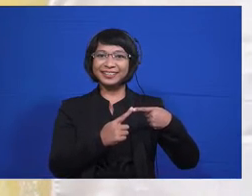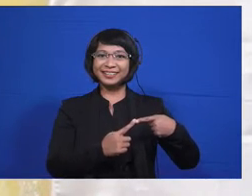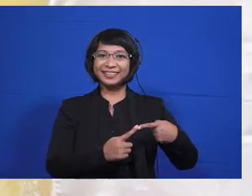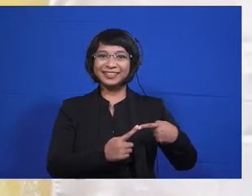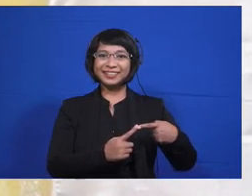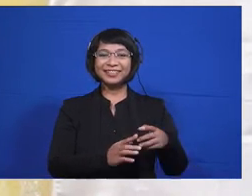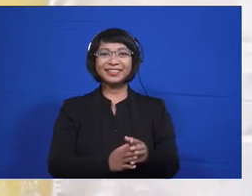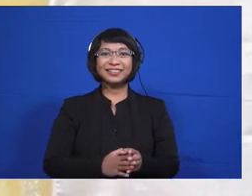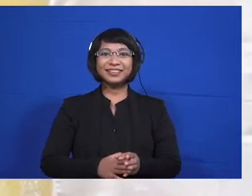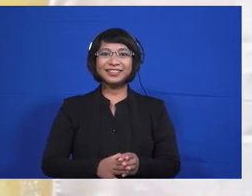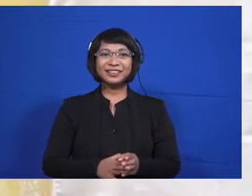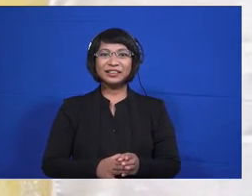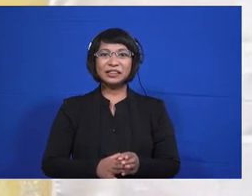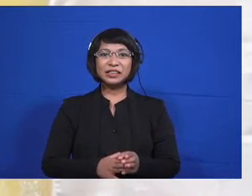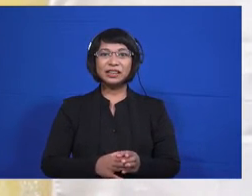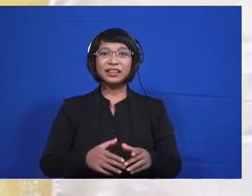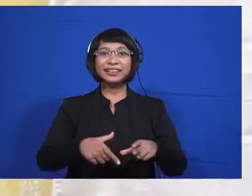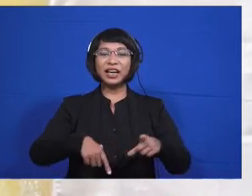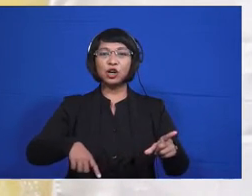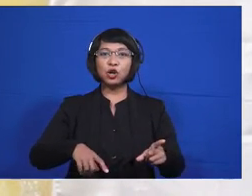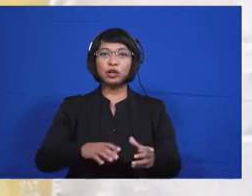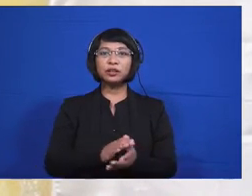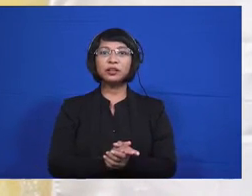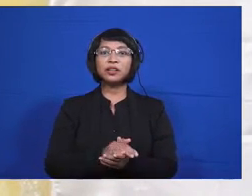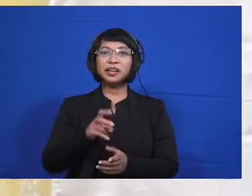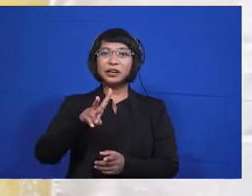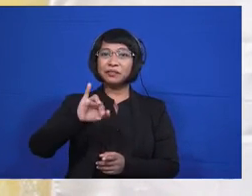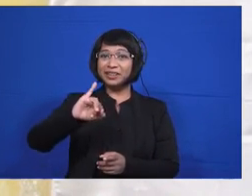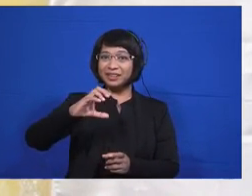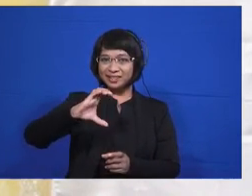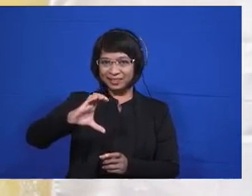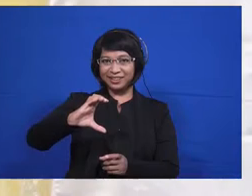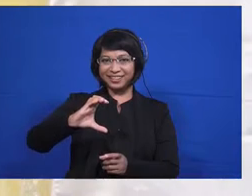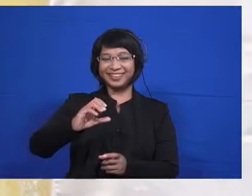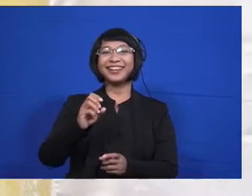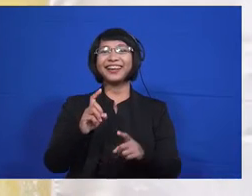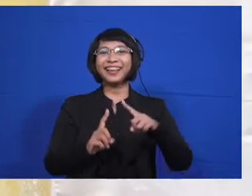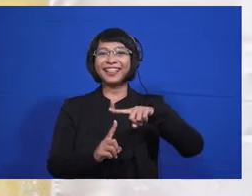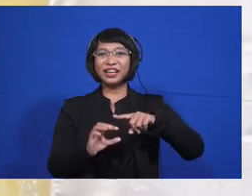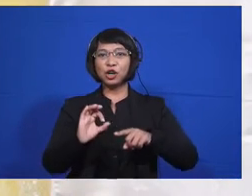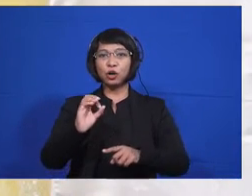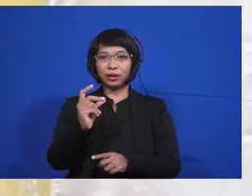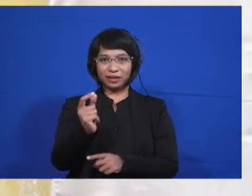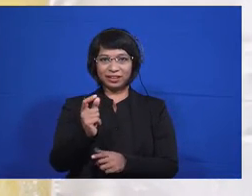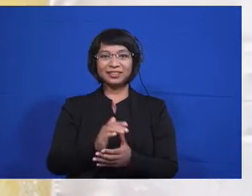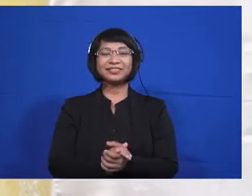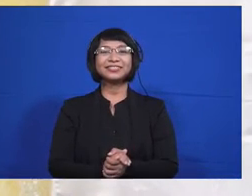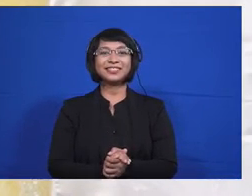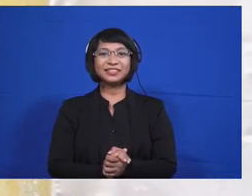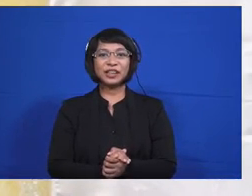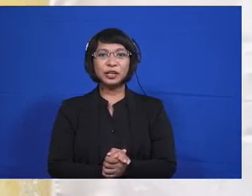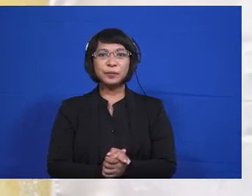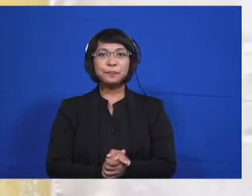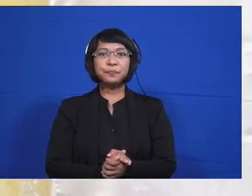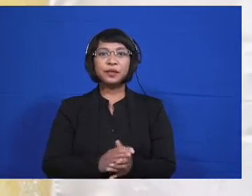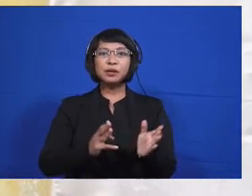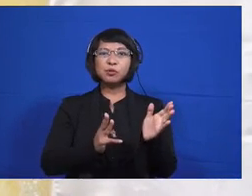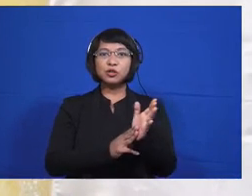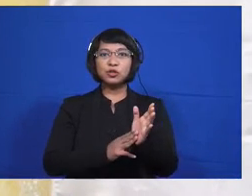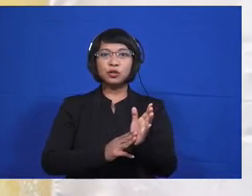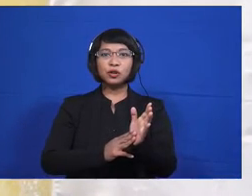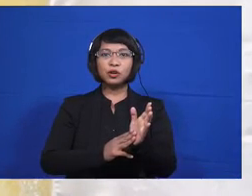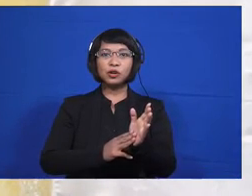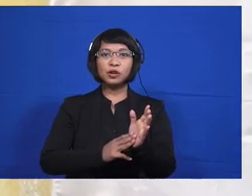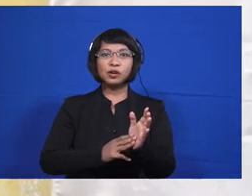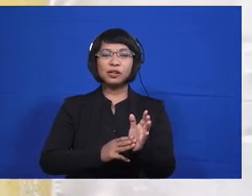Diakon Marcelinus Victor Derajat Setiawan, berasal dari Paroki Santo Aloysius Gonzaga Mojosongo,